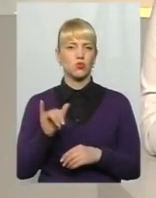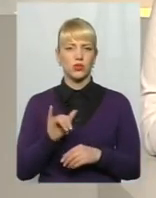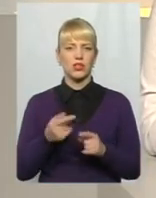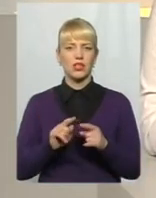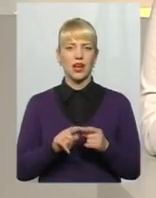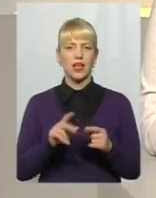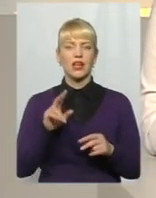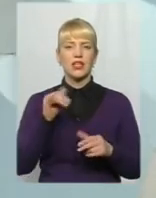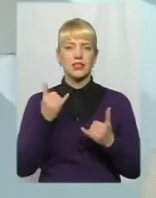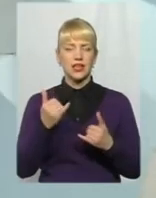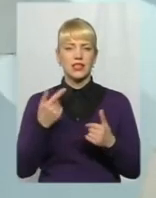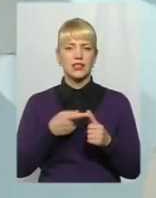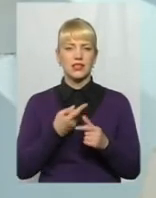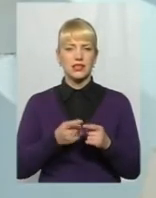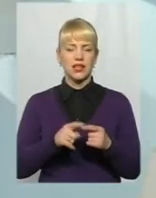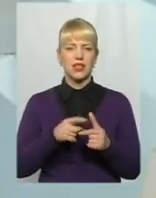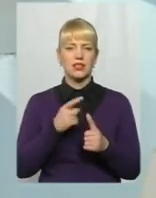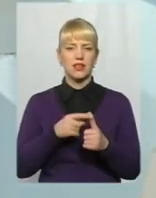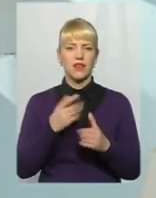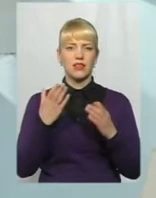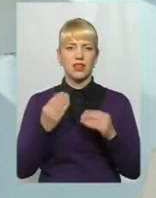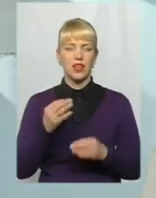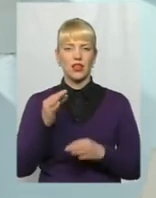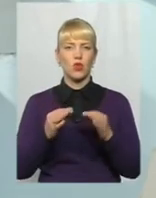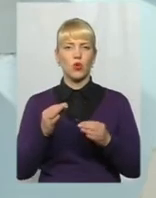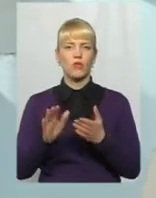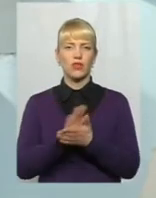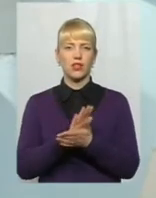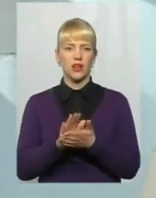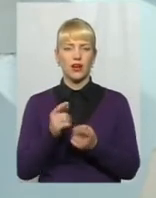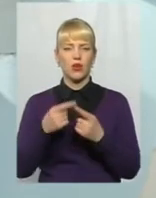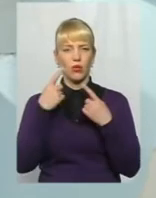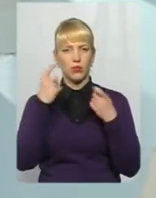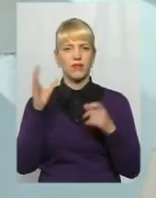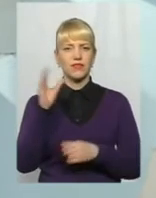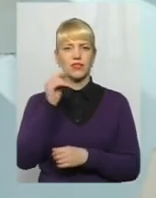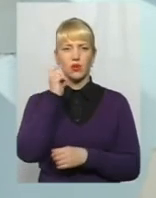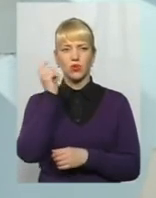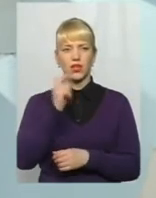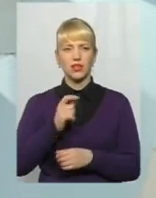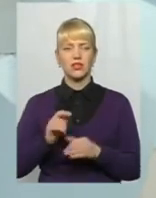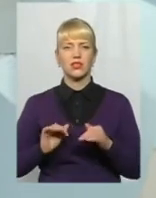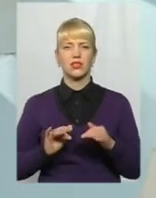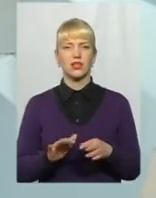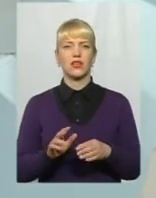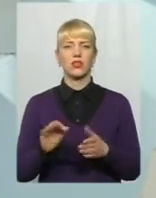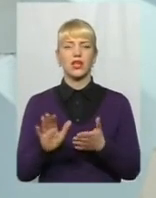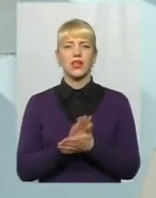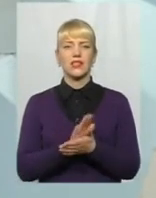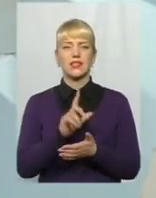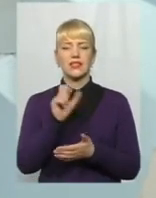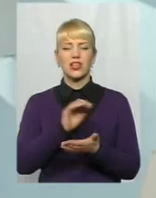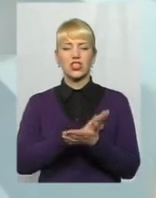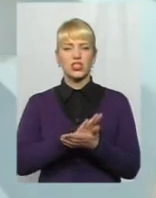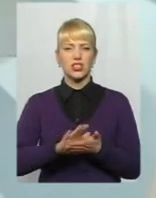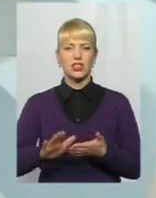заходи до Дня довкілля, чи об'явлений такий, як всеукраїнські заходи за чисте довкілля, де